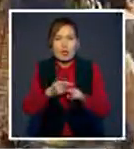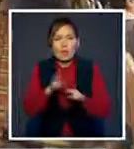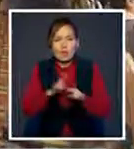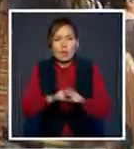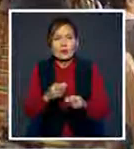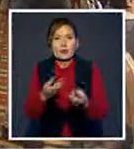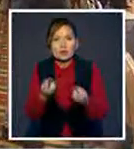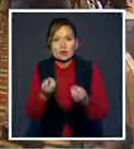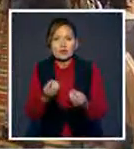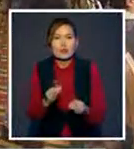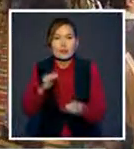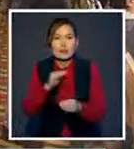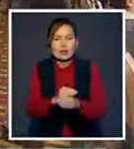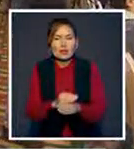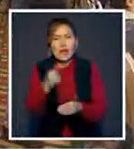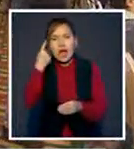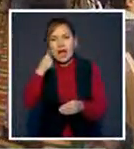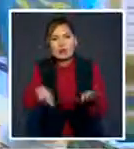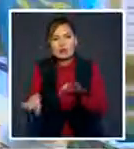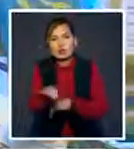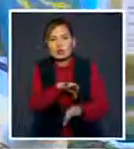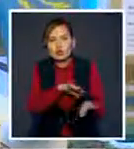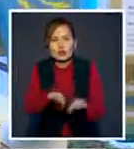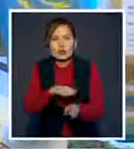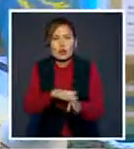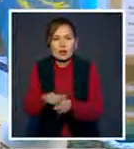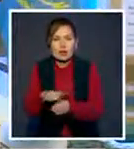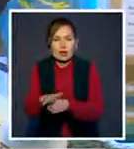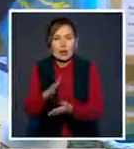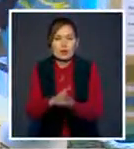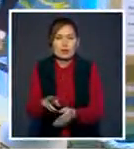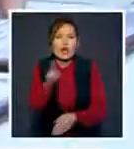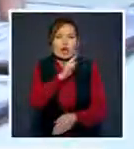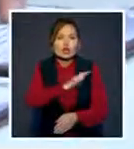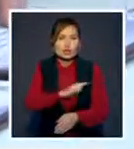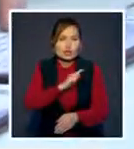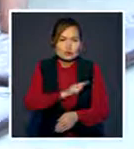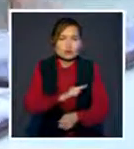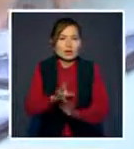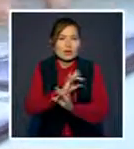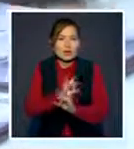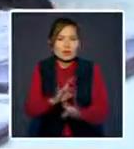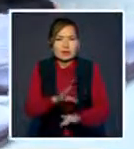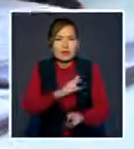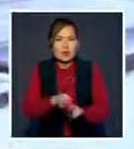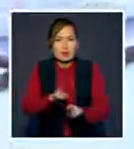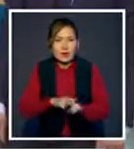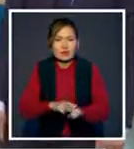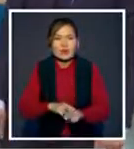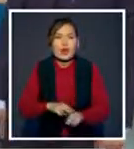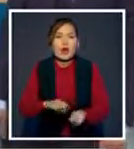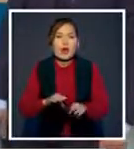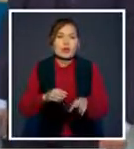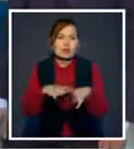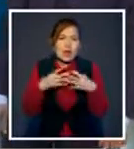бөлек әлеуметтік идеялар мен жобалар жәрмеңкесі ұйымдастырылып, әлеуметтік бастамалар картасы таныстырылды. Өңірлердің ұсыныстары негізінде